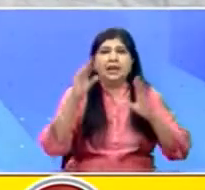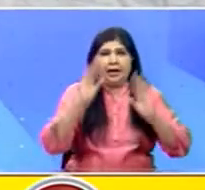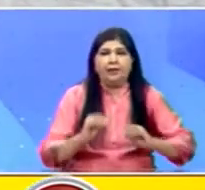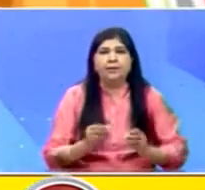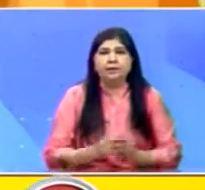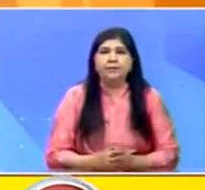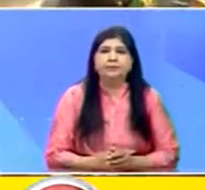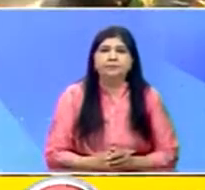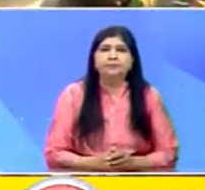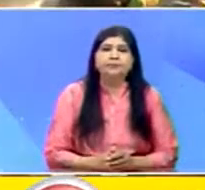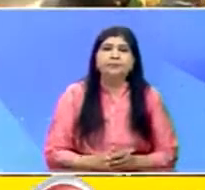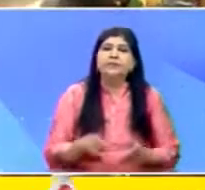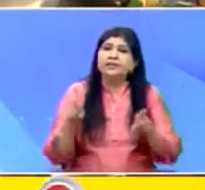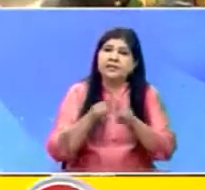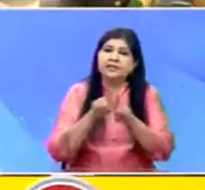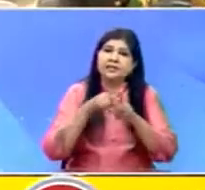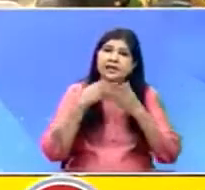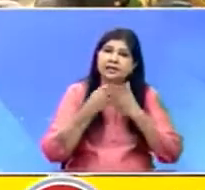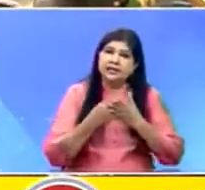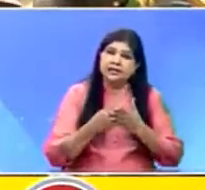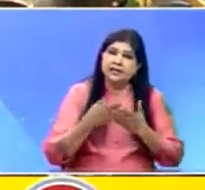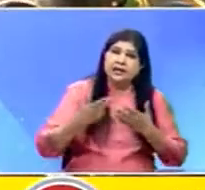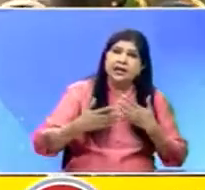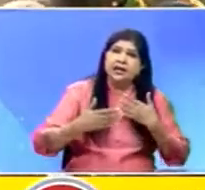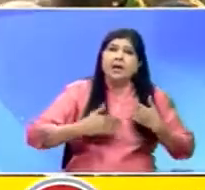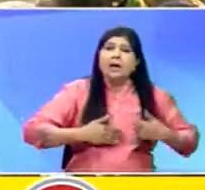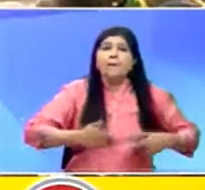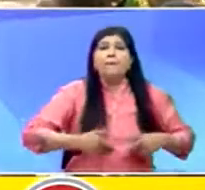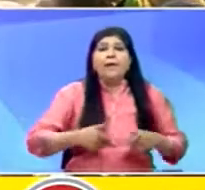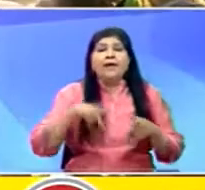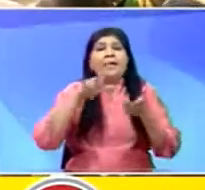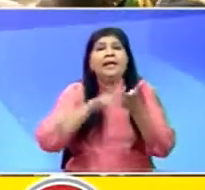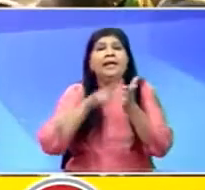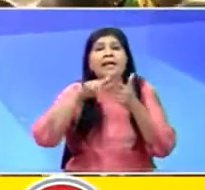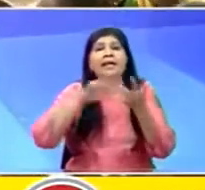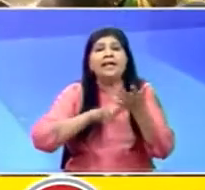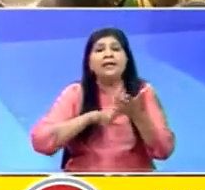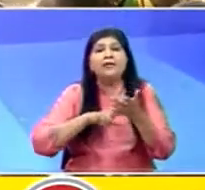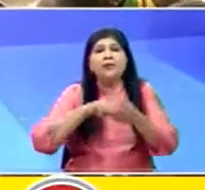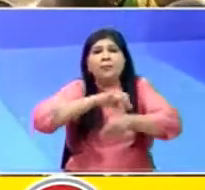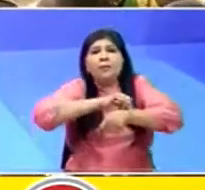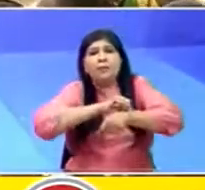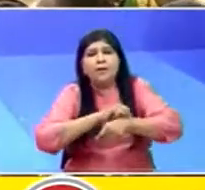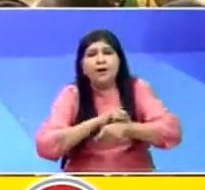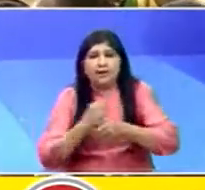करते हैं। इसके साथ ही ये पेट और लीवर की बीमारियों से बचाव में भी